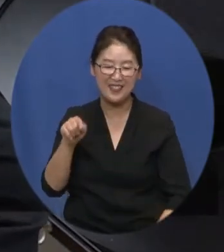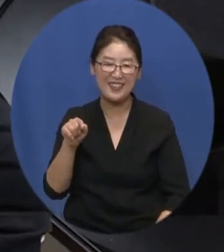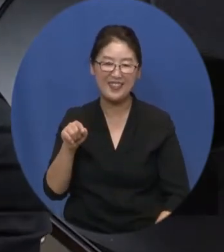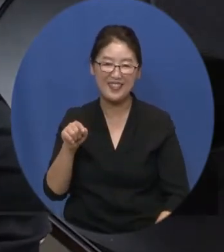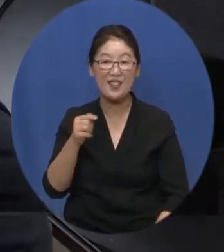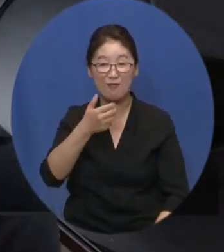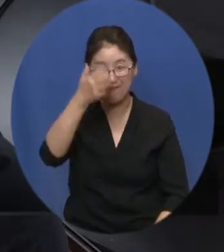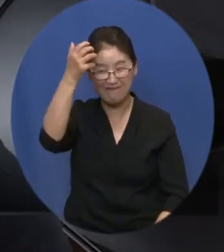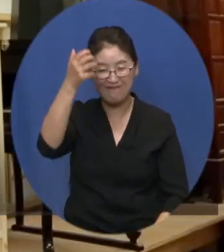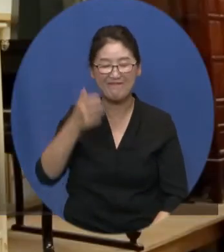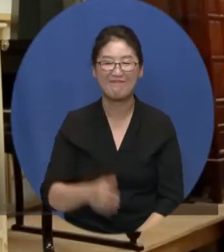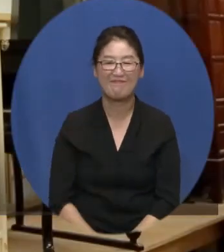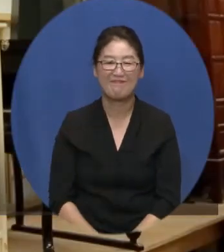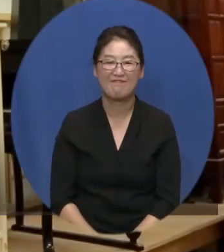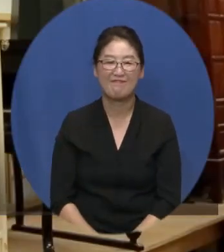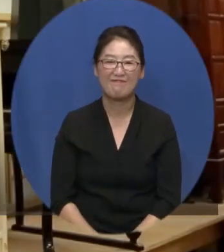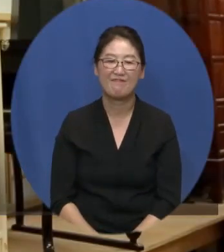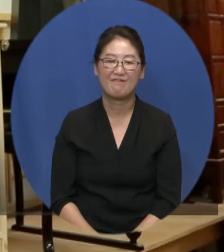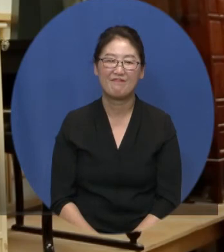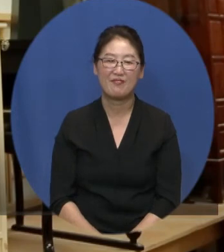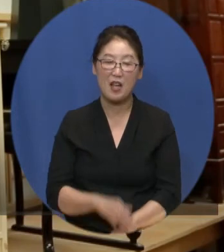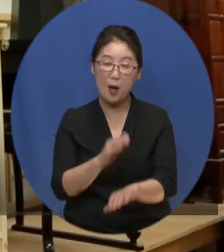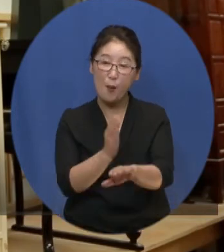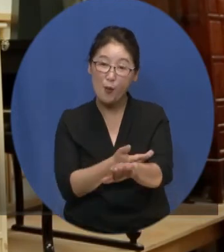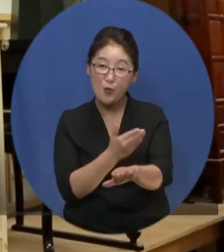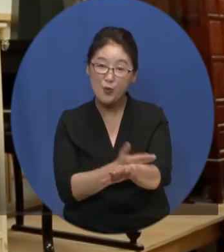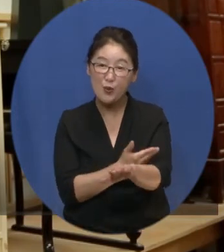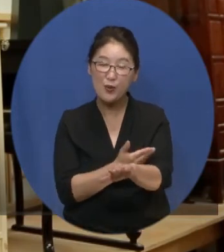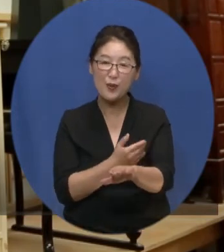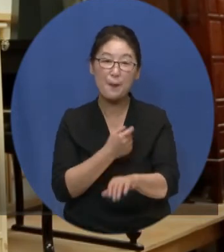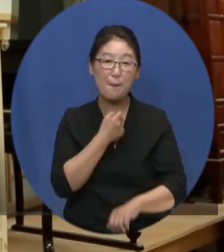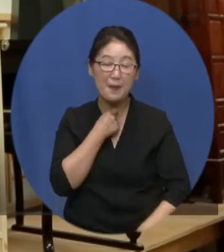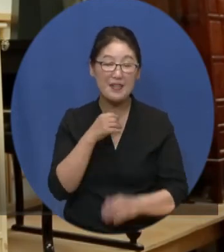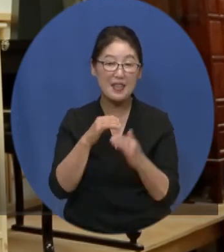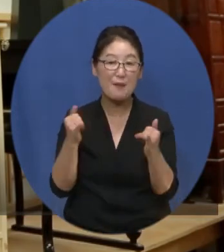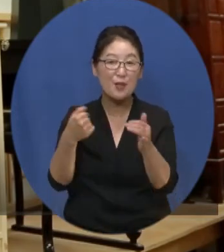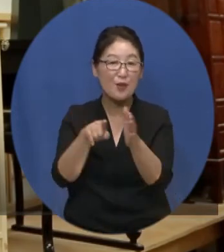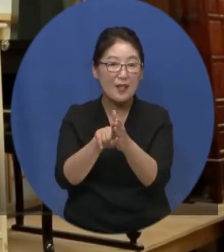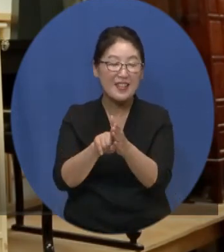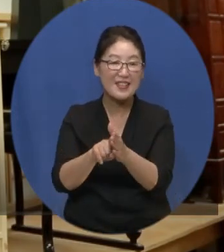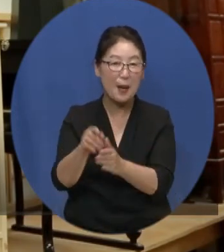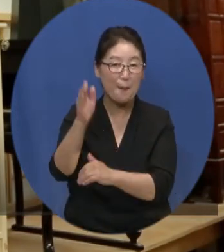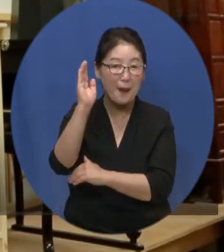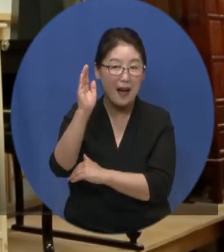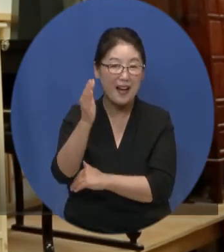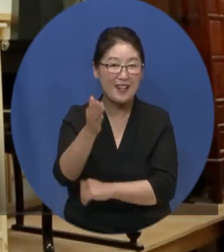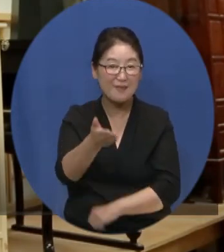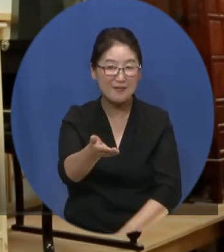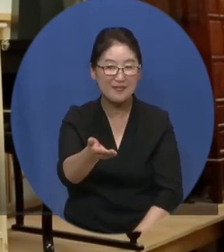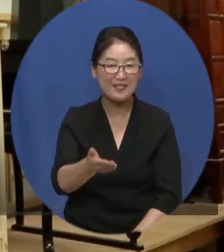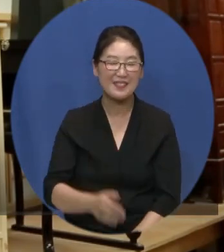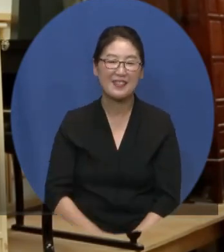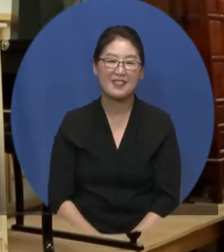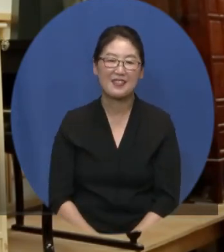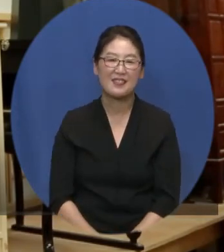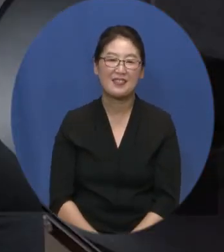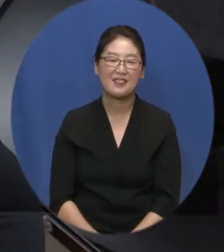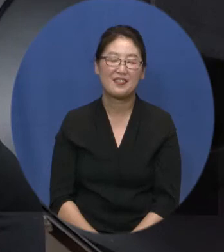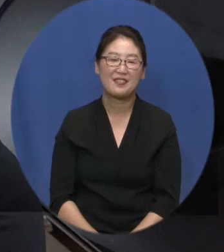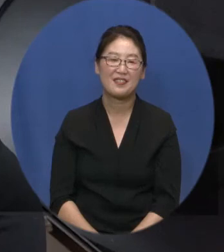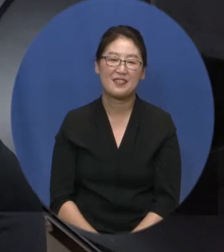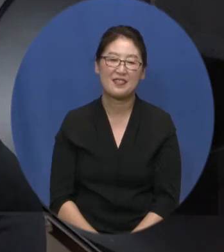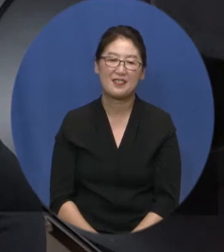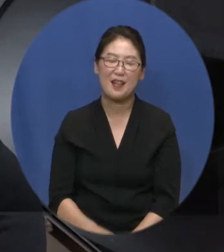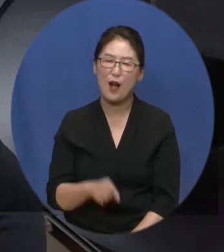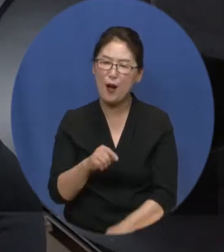곡이죠 국수를 흠 그는 사람들에게 한 마디에 쓰신다면 음 참